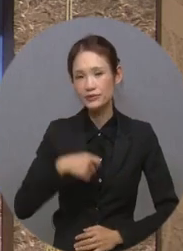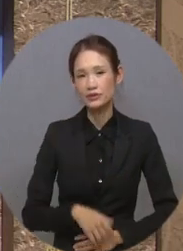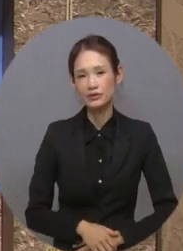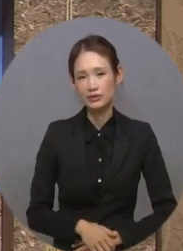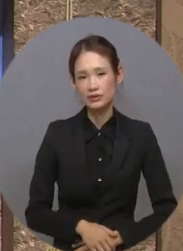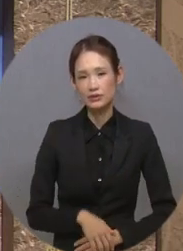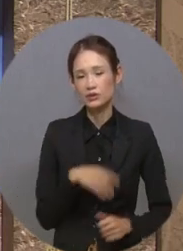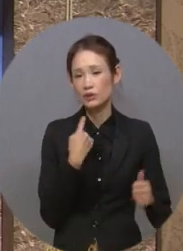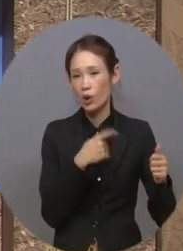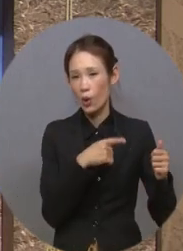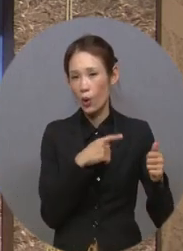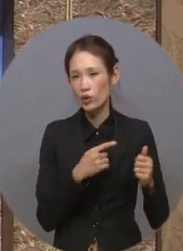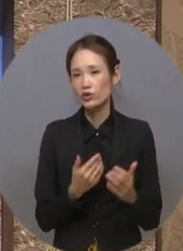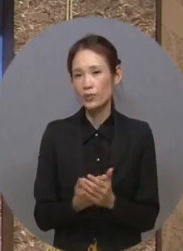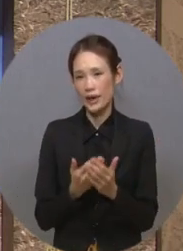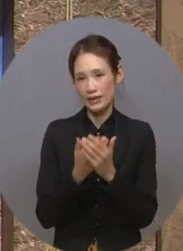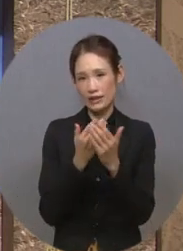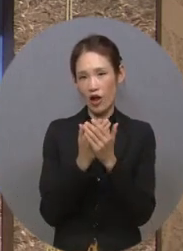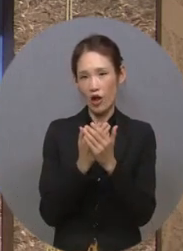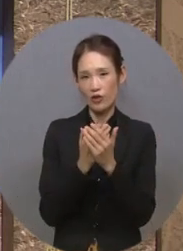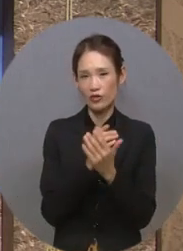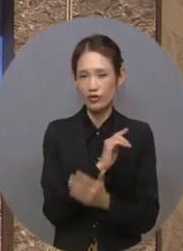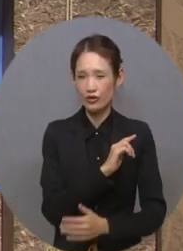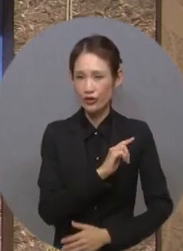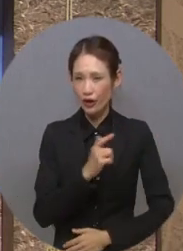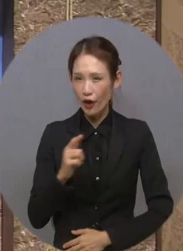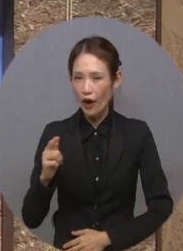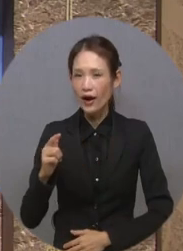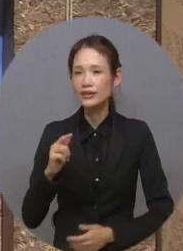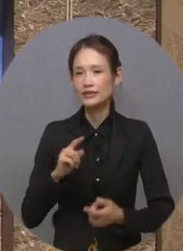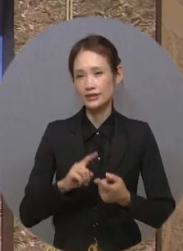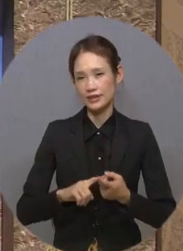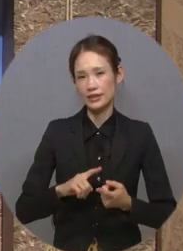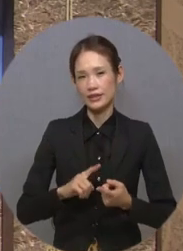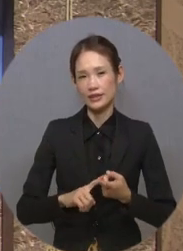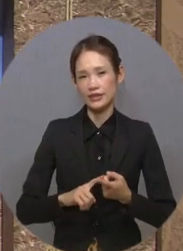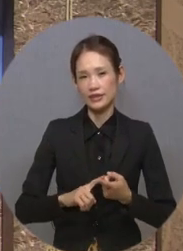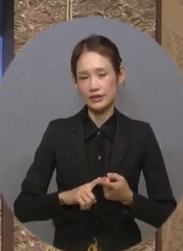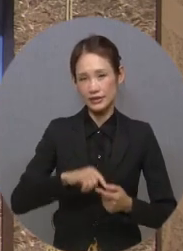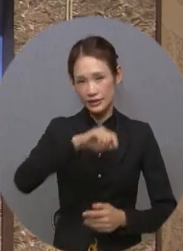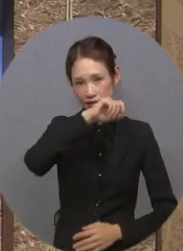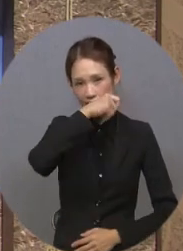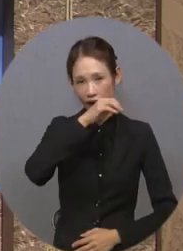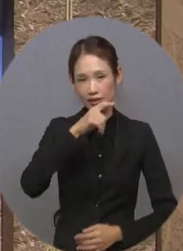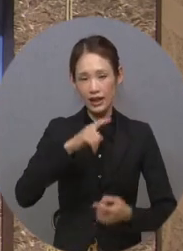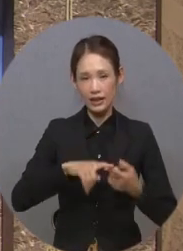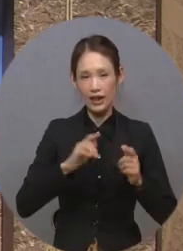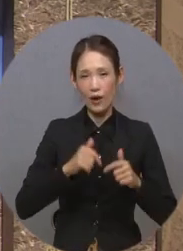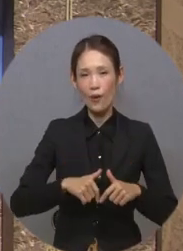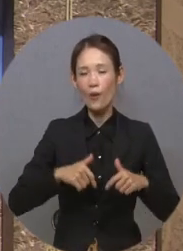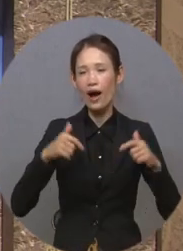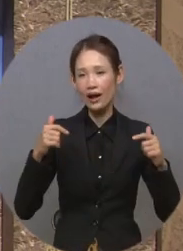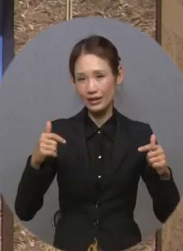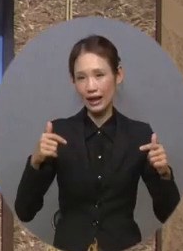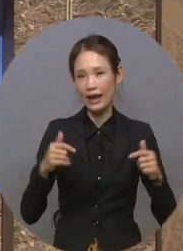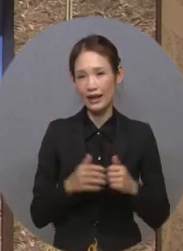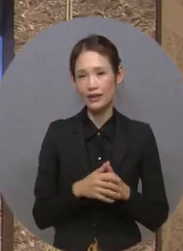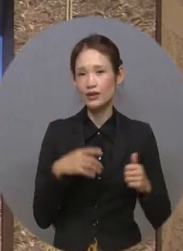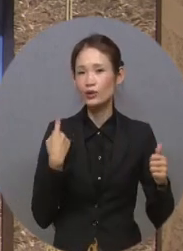네네. 발전 뭐 이런 게 두루두루 해가지고 해서 예산을 또 확대해가지고 지금 좀